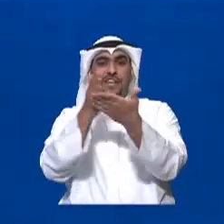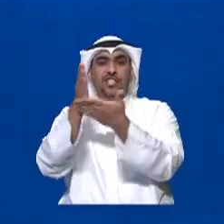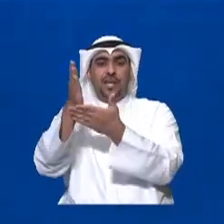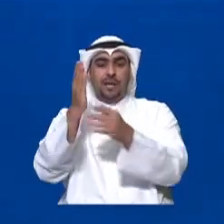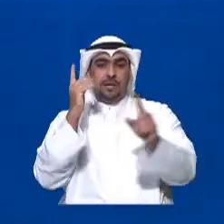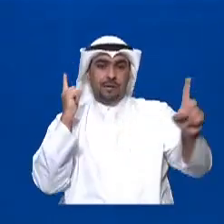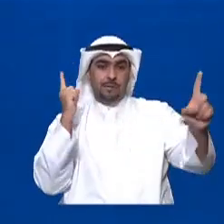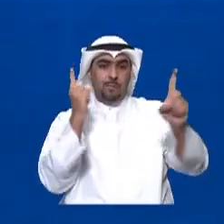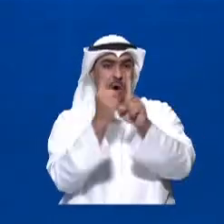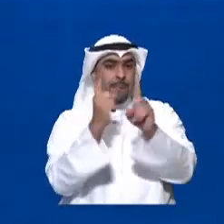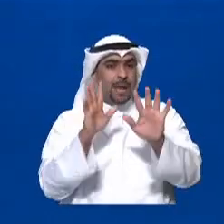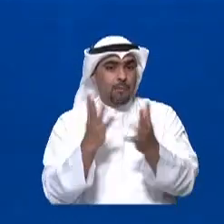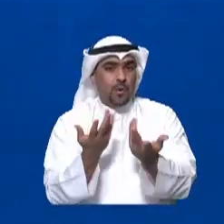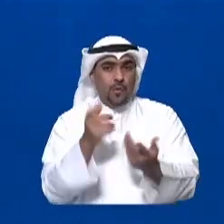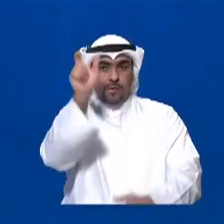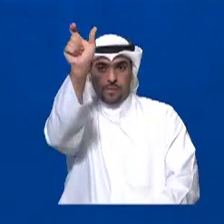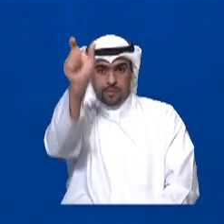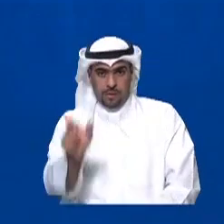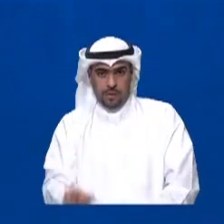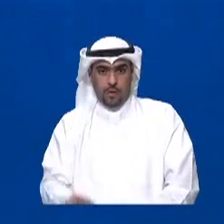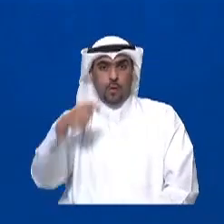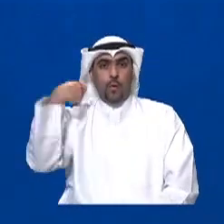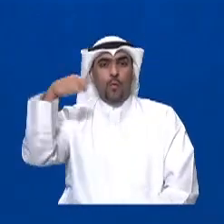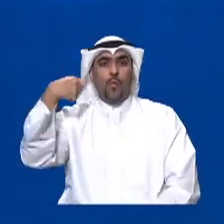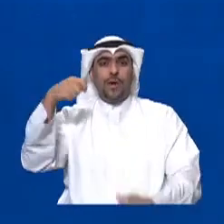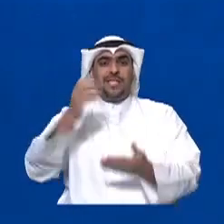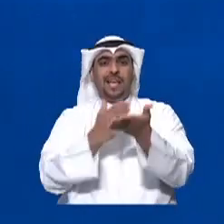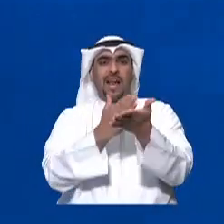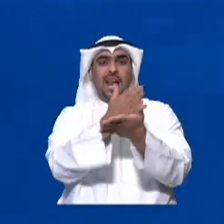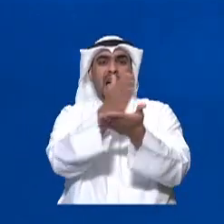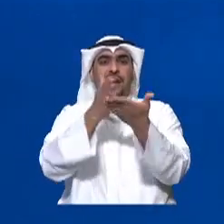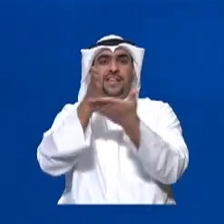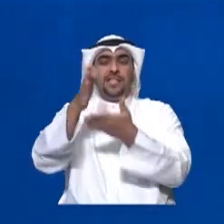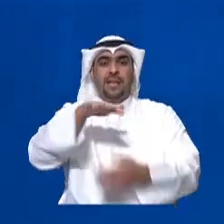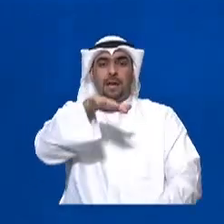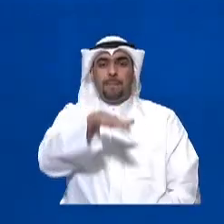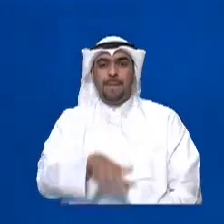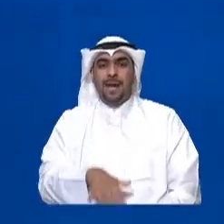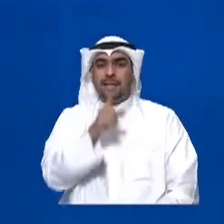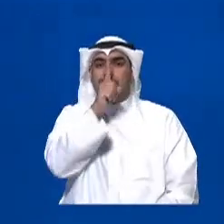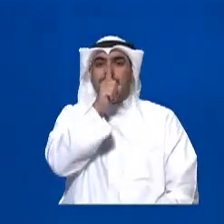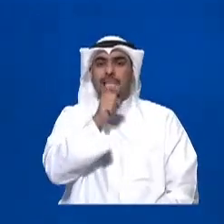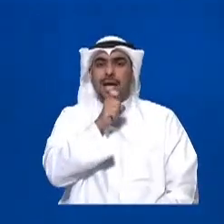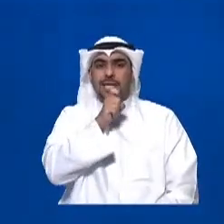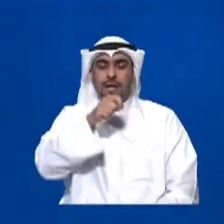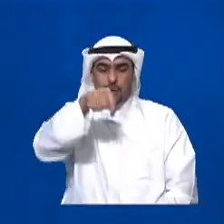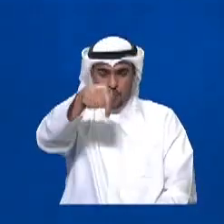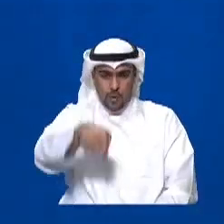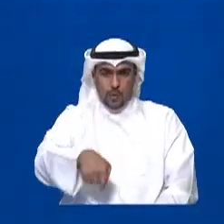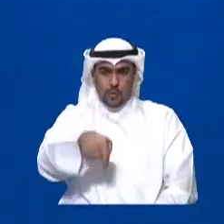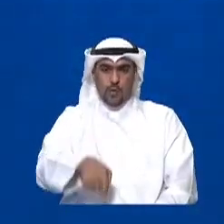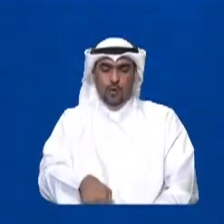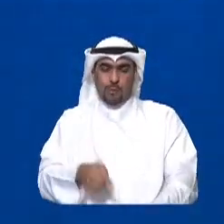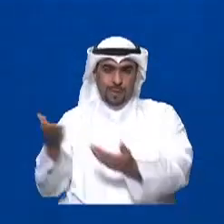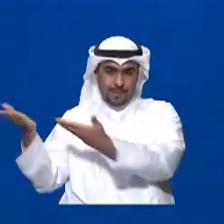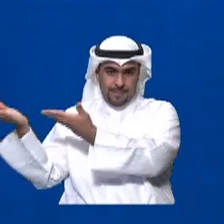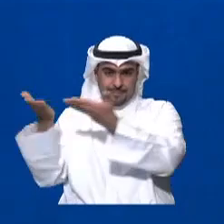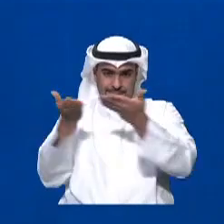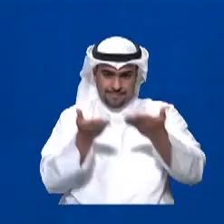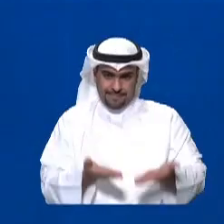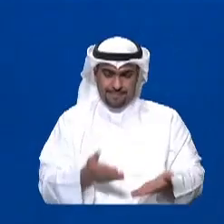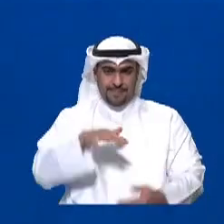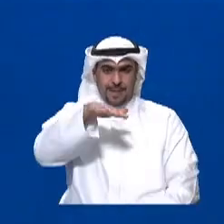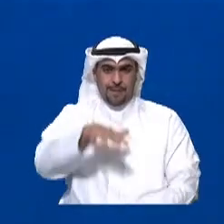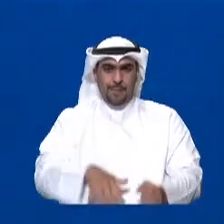ثاني نائب رئيس مجلس الوزراء وزير الخارجية بدولة قطر الشقيقة اليوم في إطار الزيارة الرسمية التي يجريها